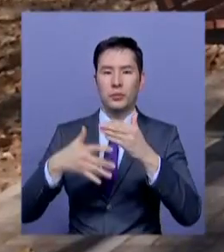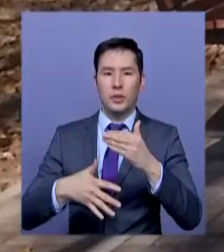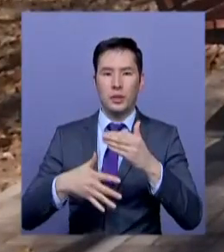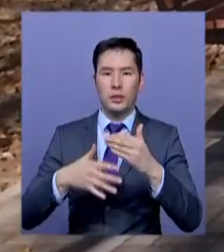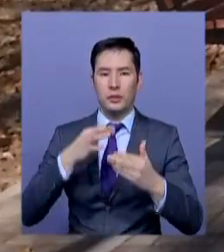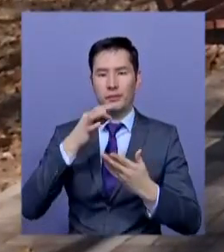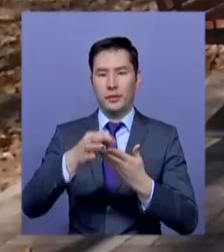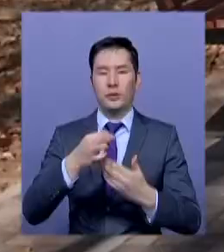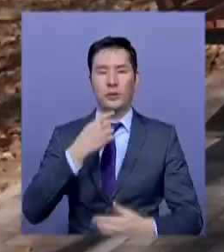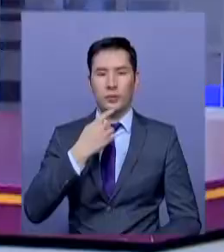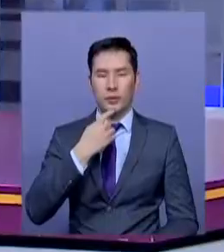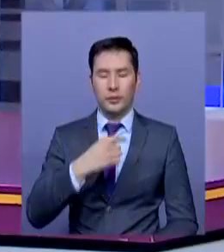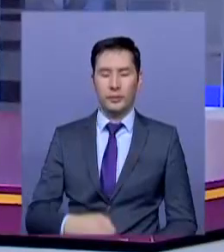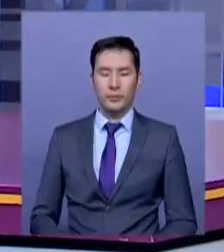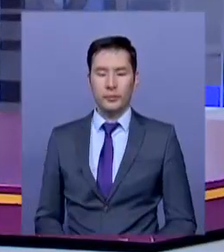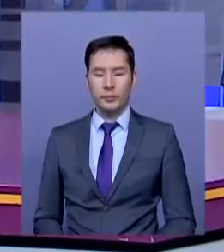айту қиын.